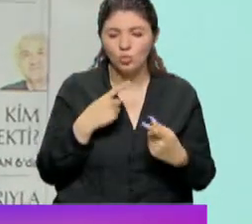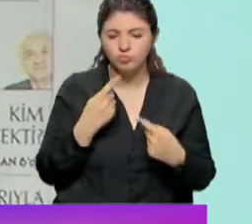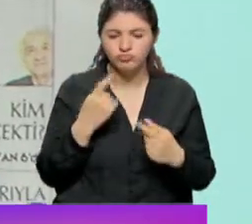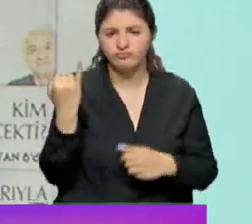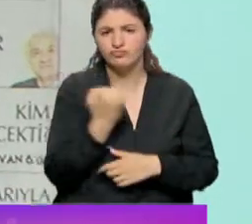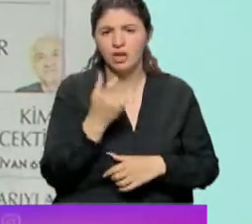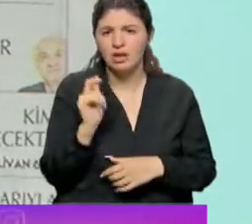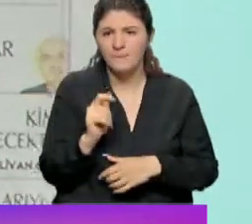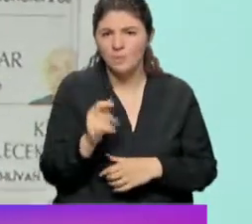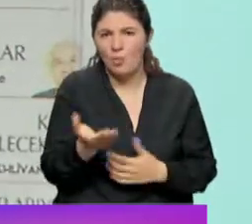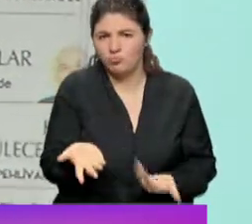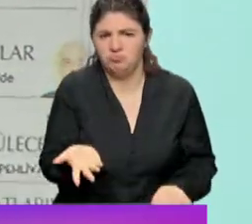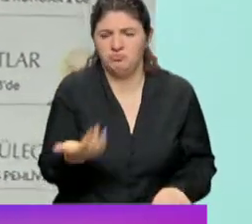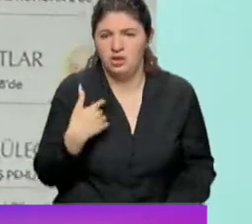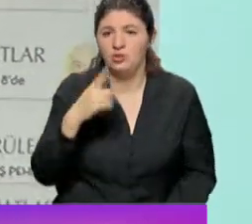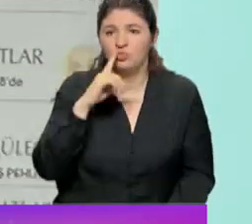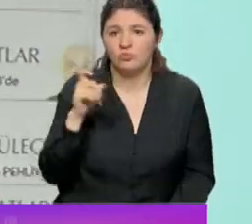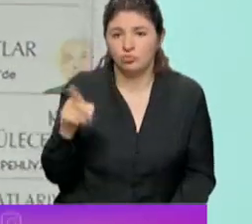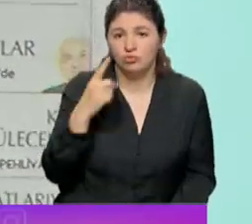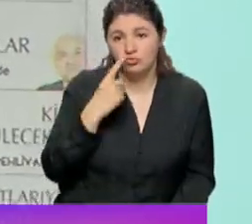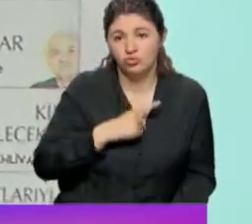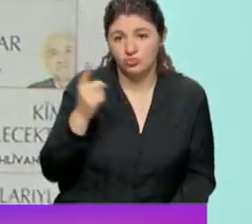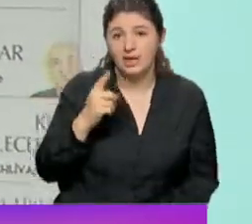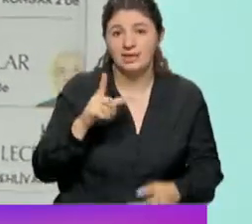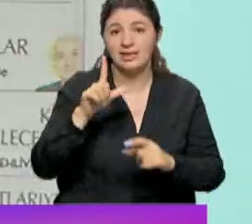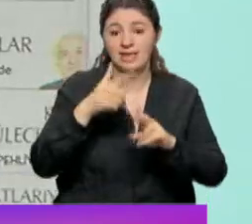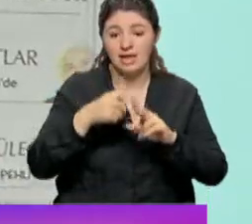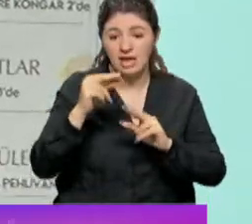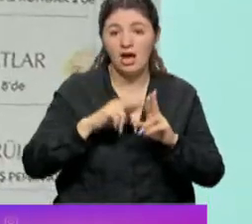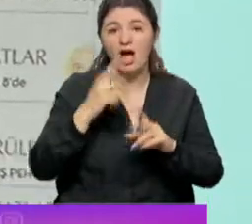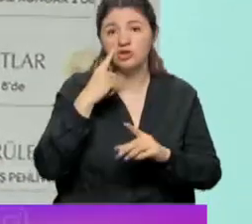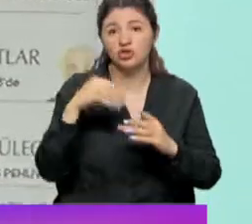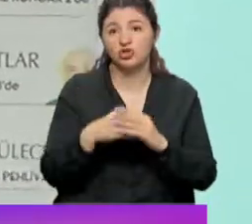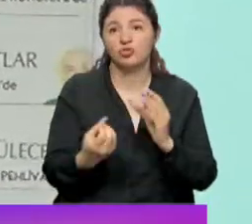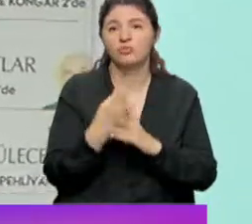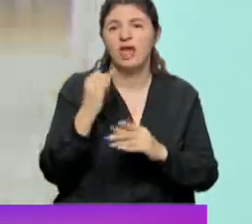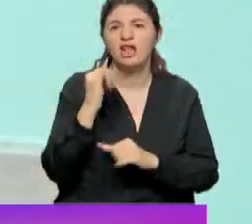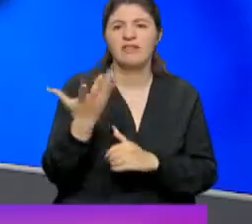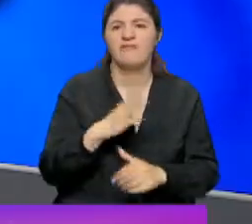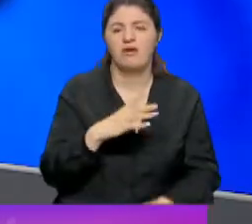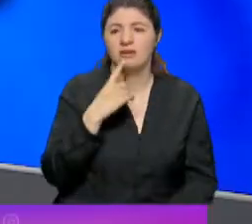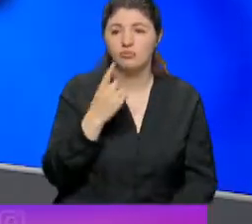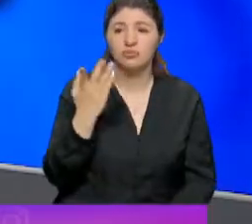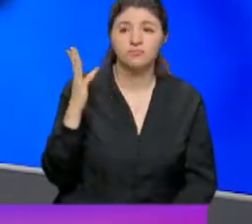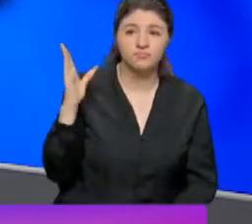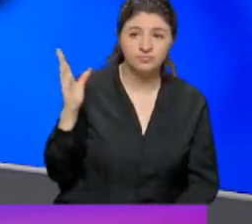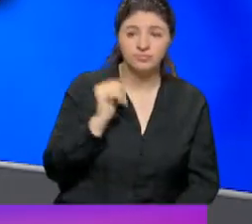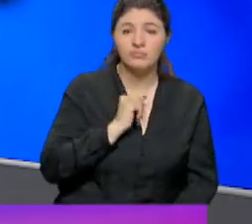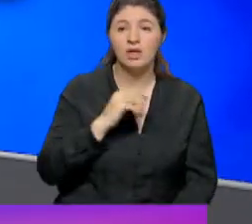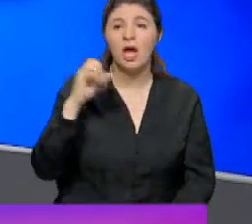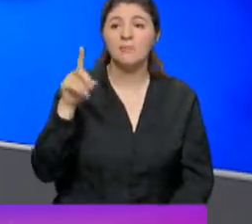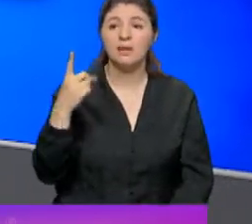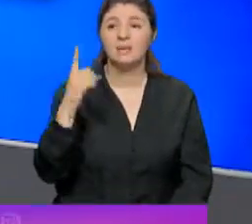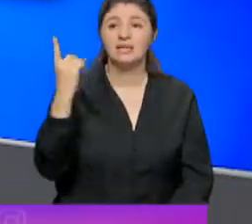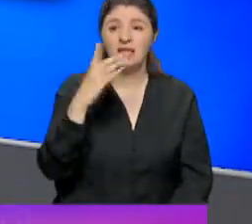konusu eleştiri oldu diye sormuştum Cumhuriyetle itikat üzere olacak buna eleştirecek ne var demiştim Çünkü bakın